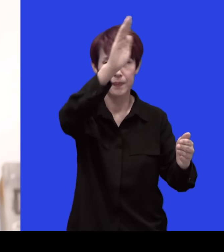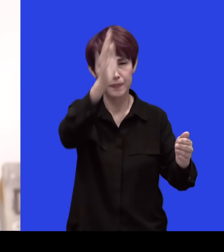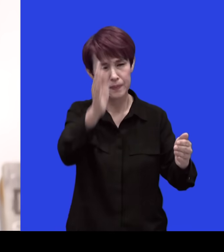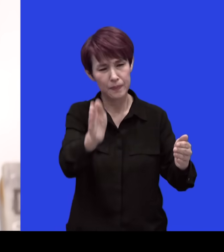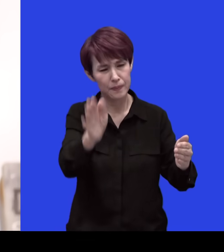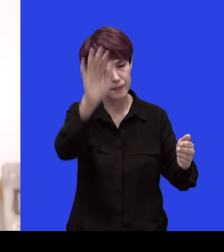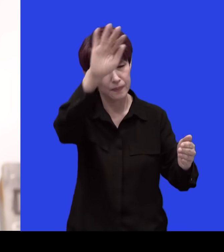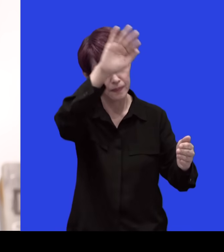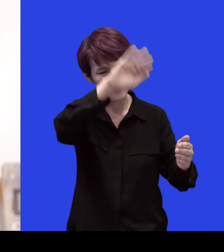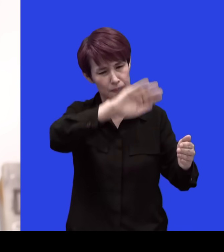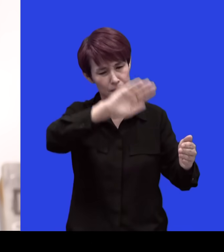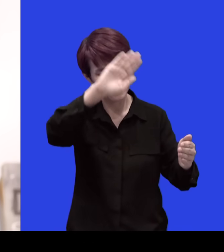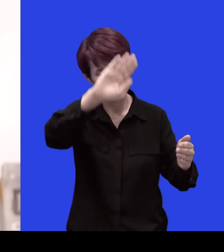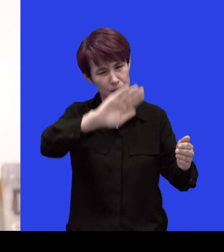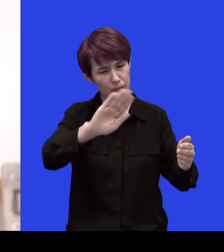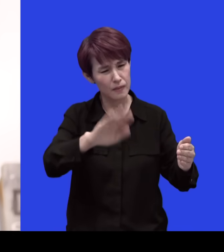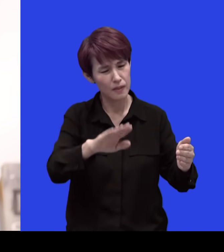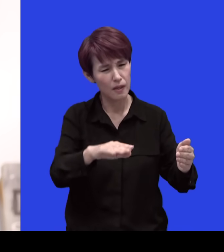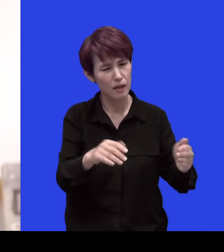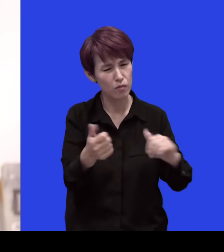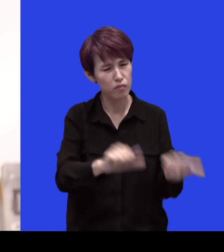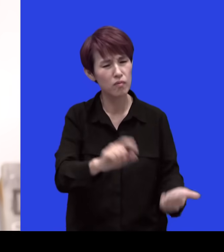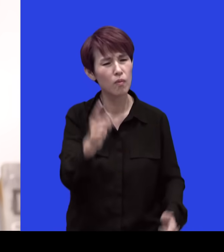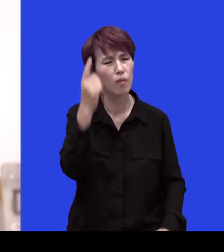은경아 이게 웬 말이냐.